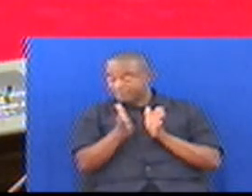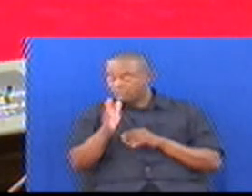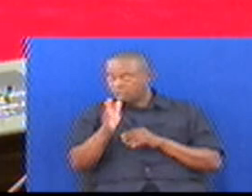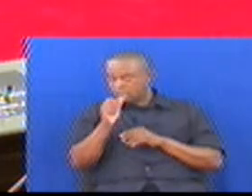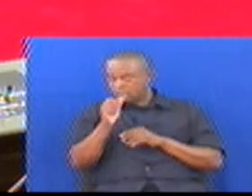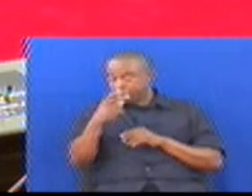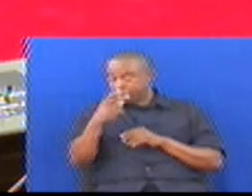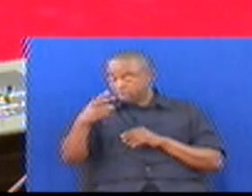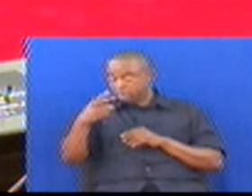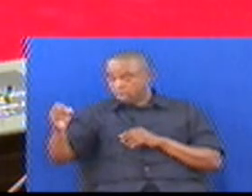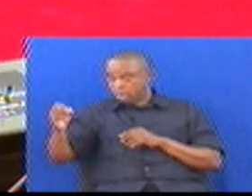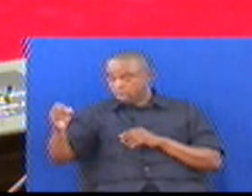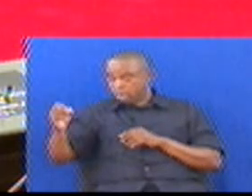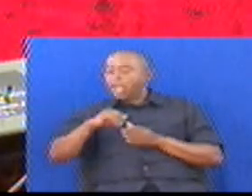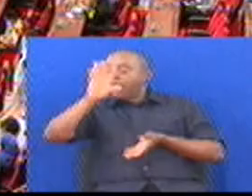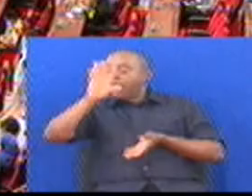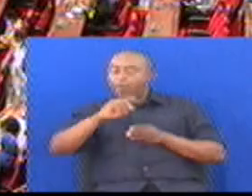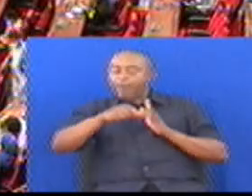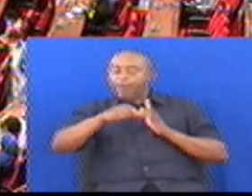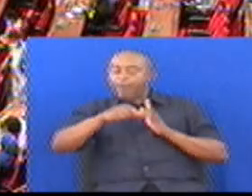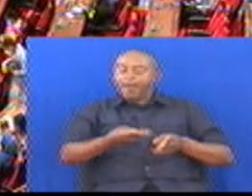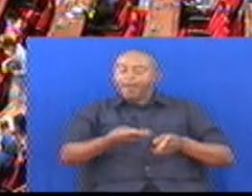2020 jumla ya viwanda vipya